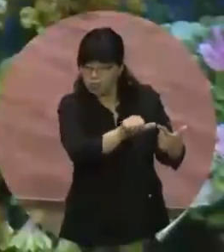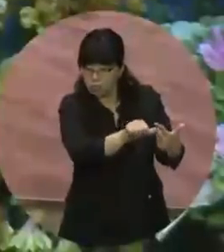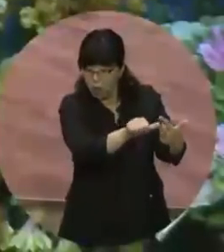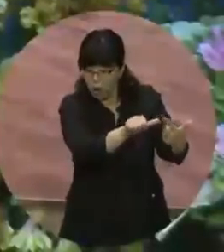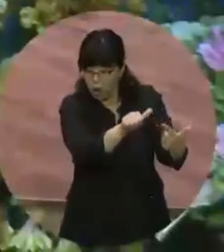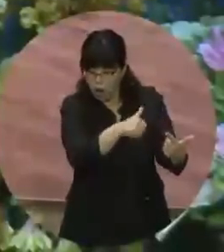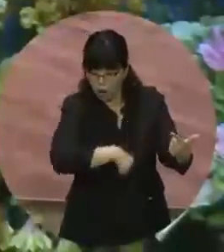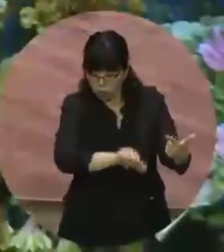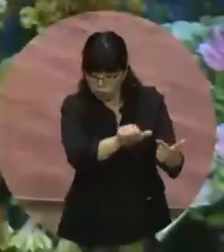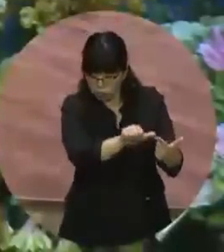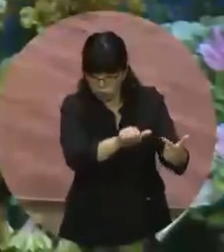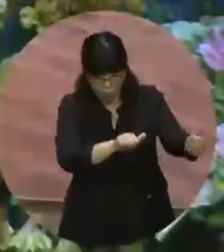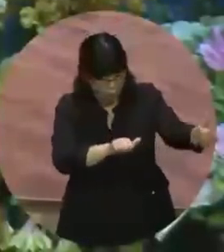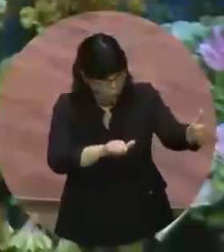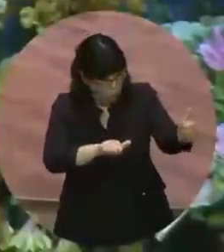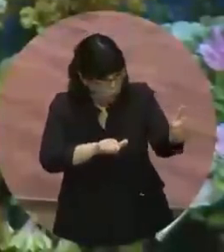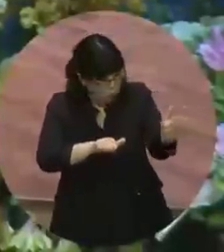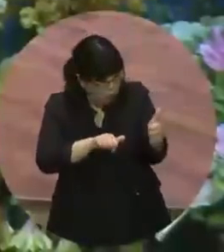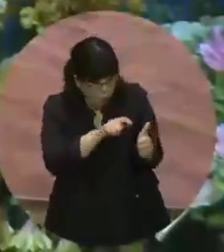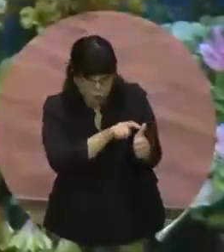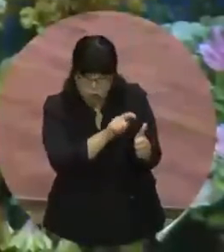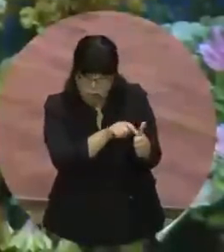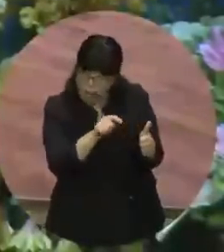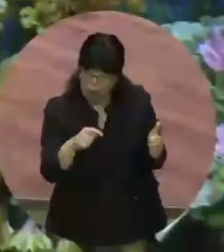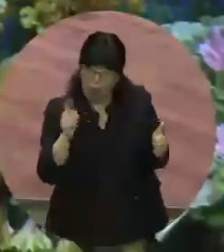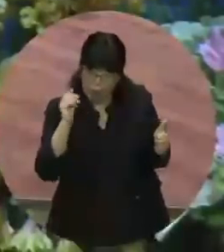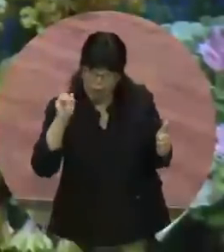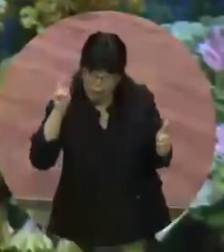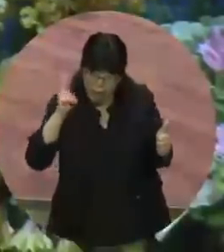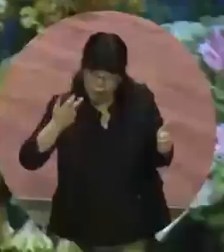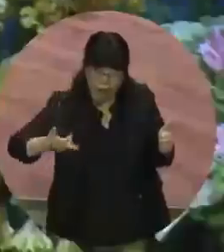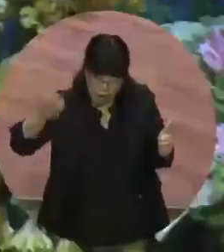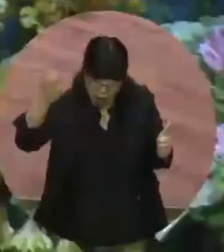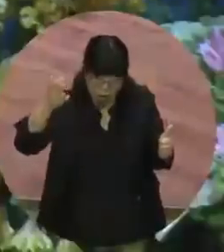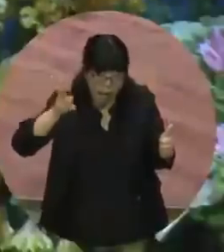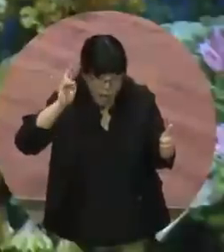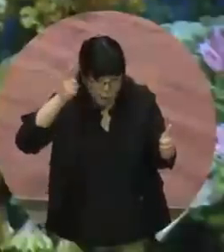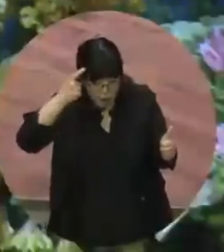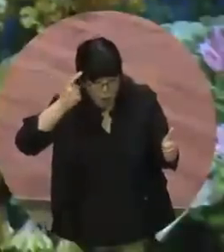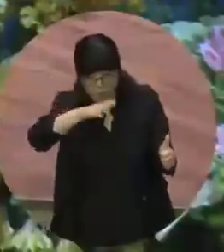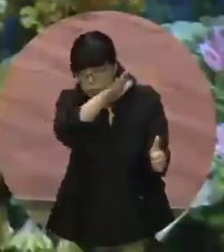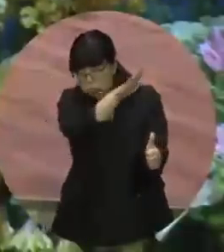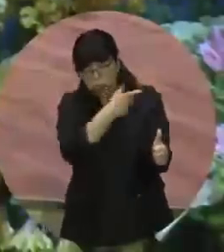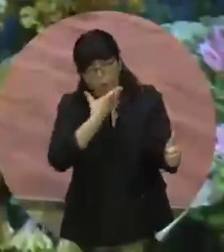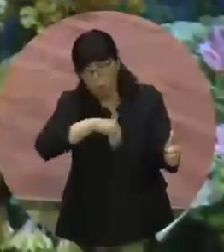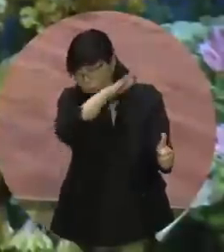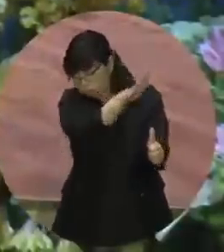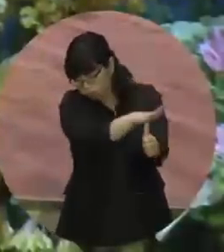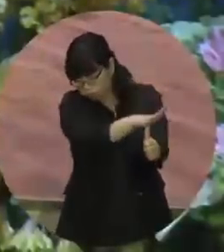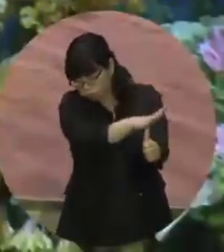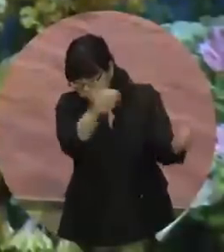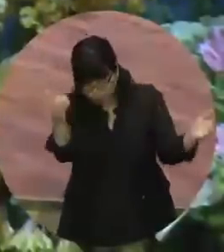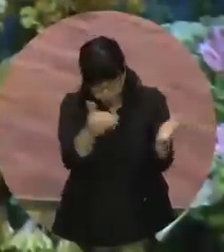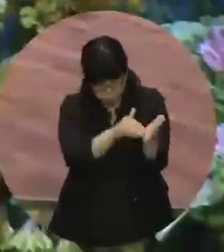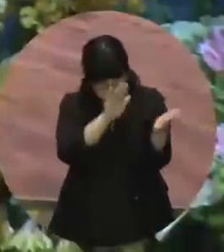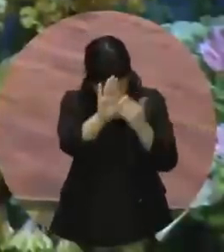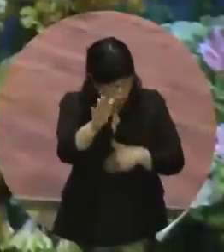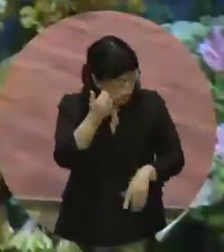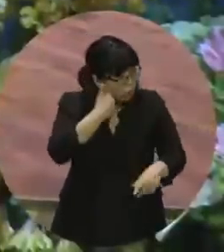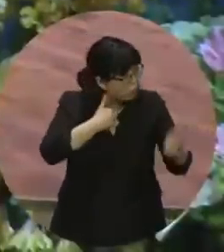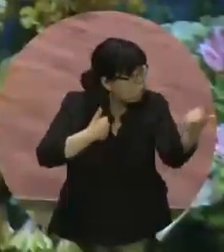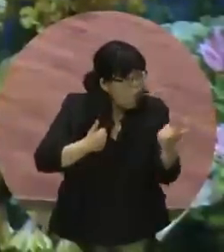야곱에게 장자의 축복을 다 빌어주었음을 그때서 깨닫고 충격을 받습니다.